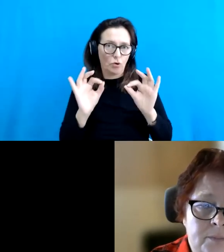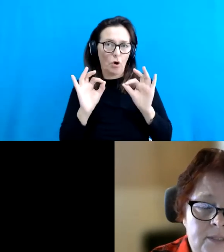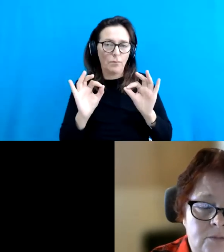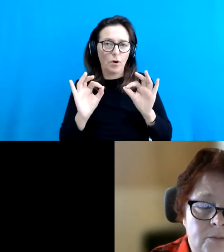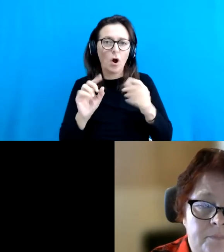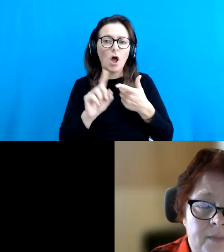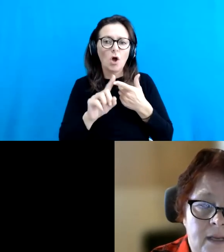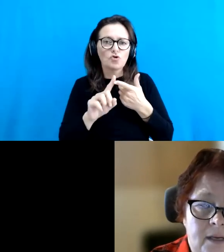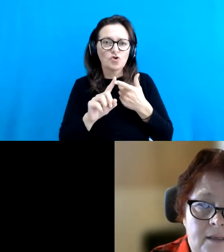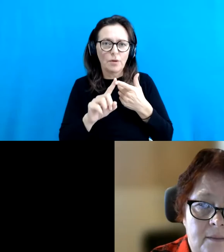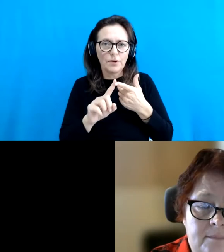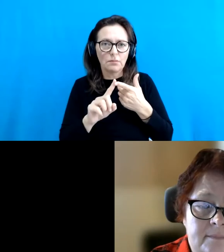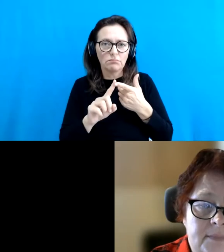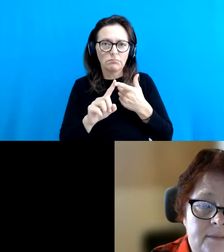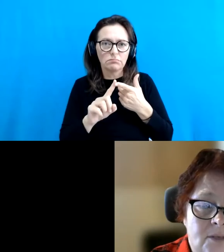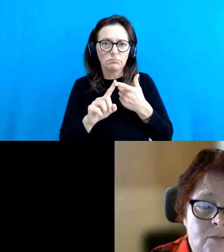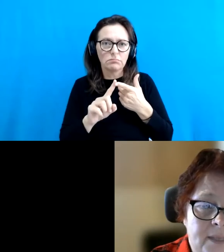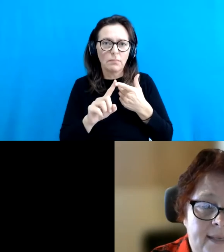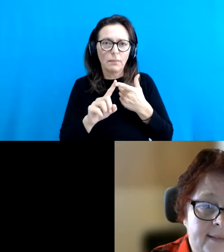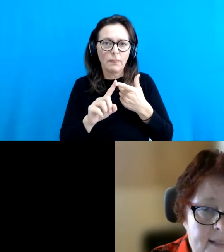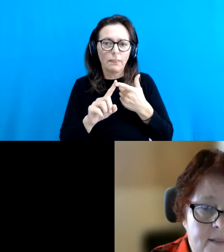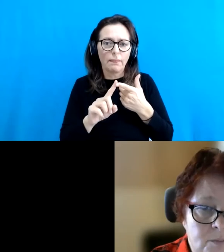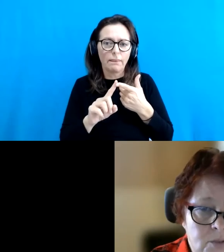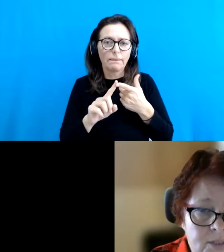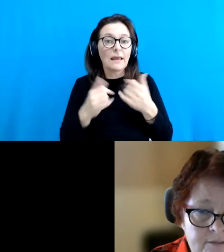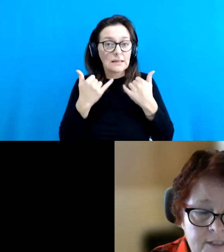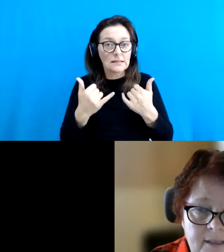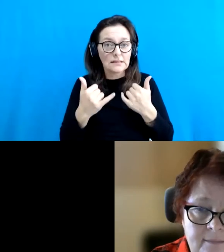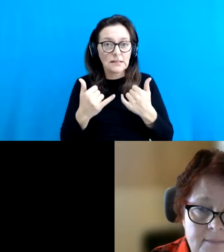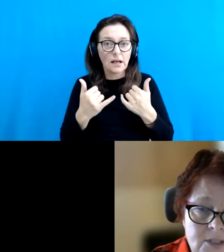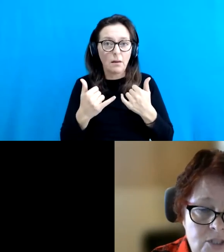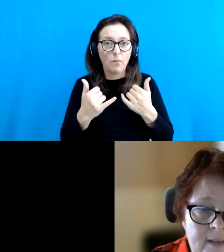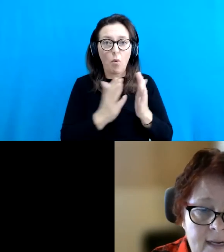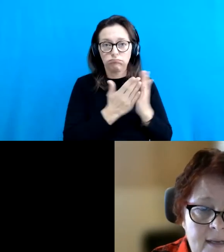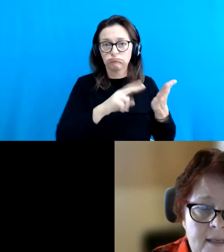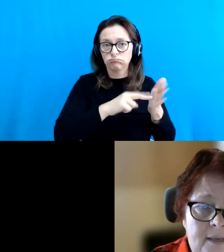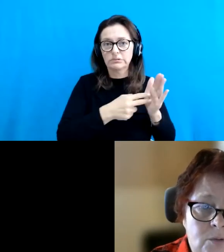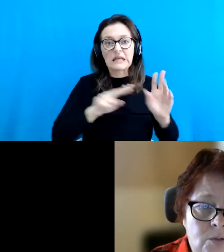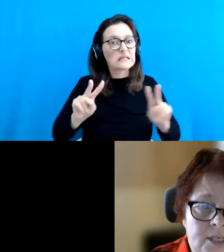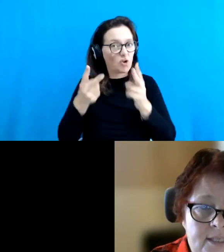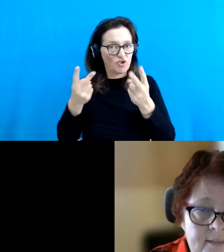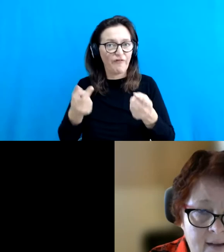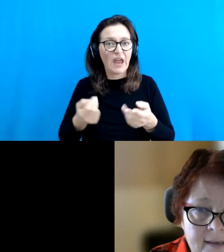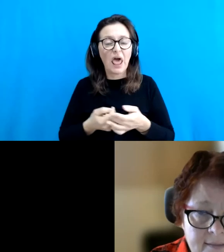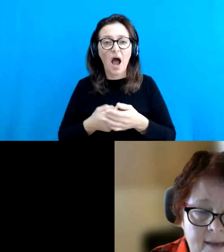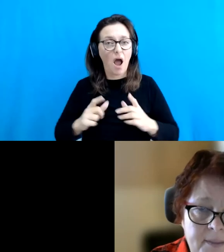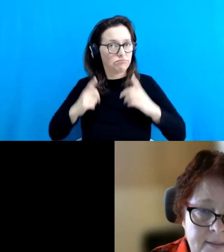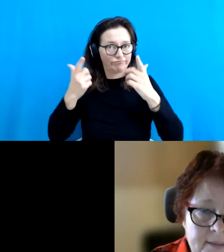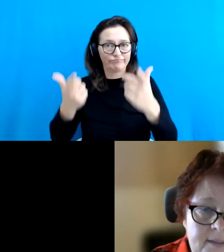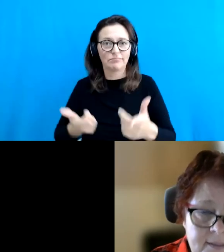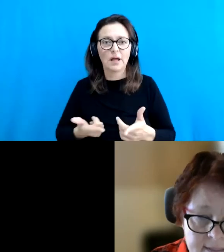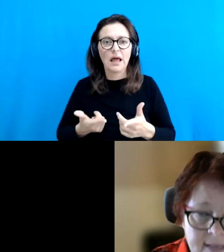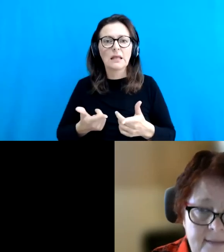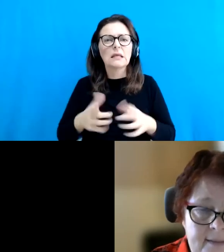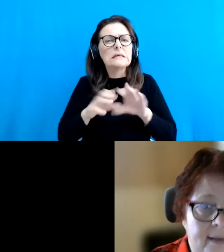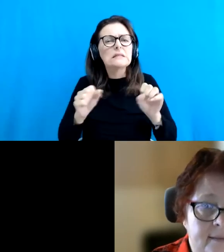v bistvu, kako bi rekla, zdaj, ko bo monografija zaživela, mogoče izvajali ta pritisk,